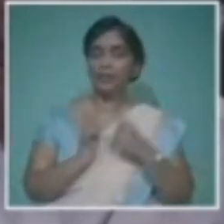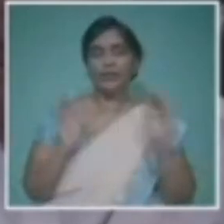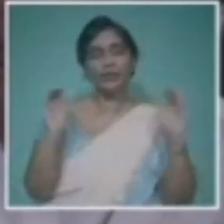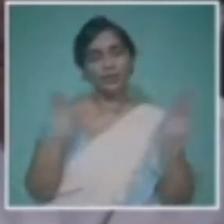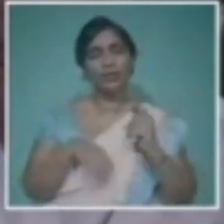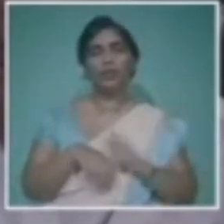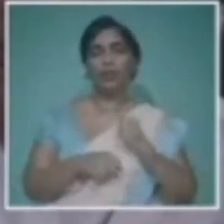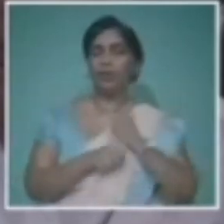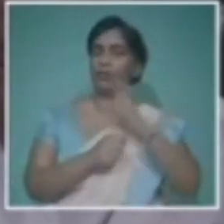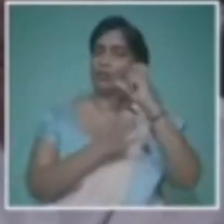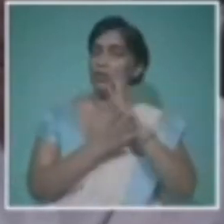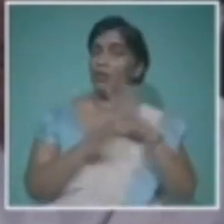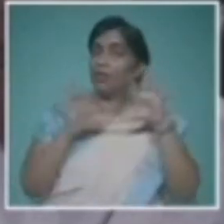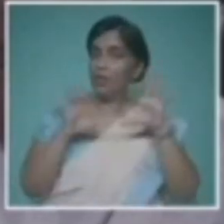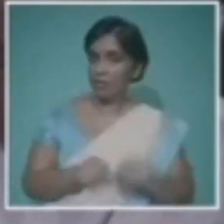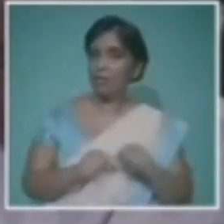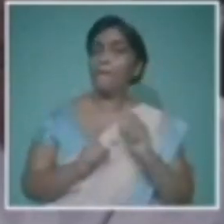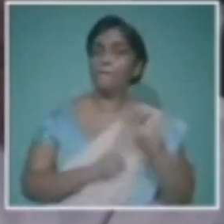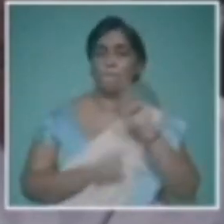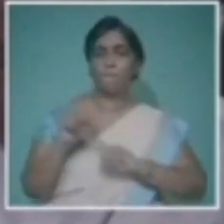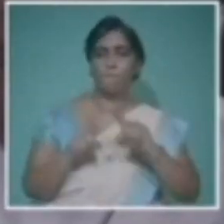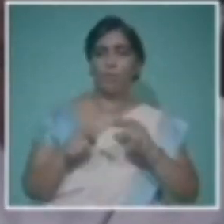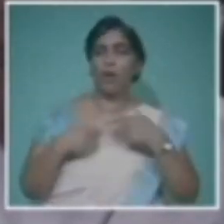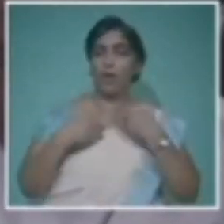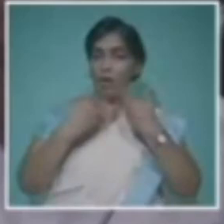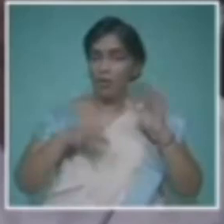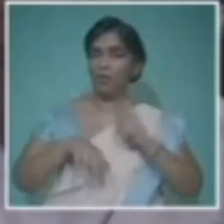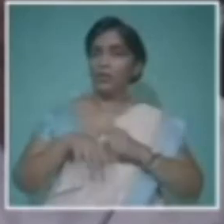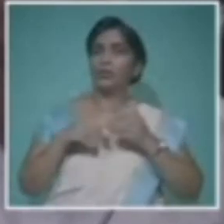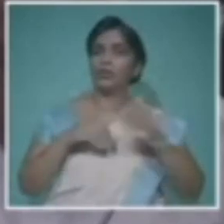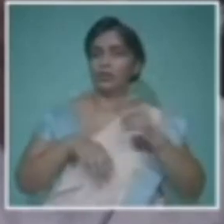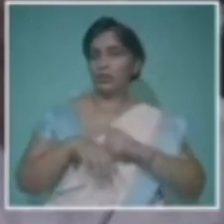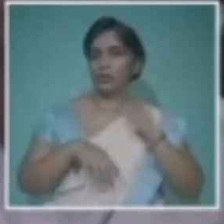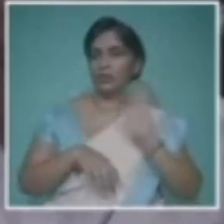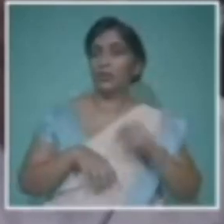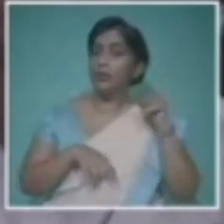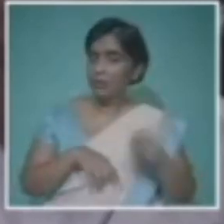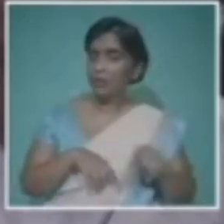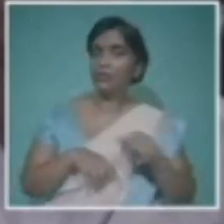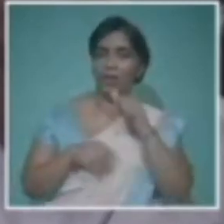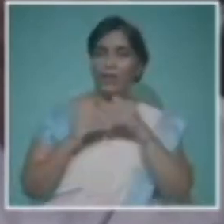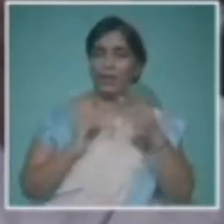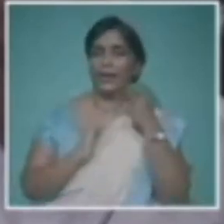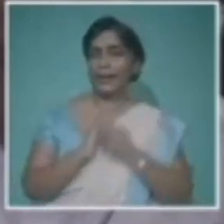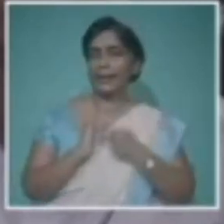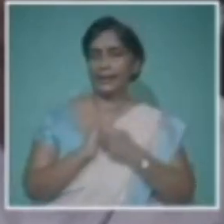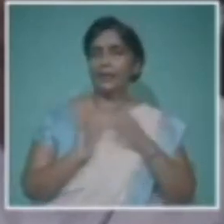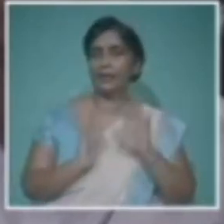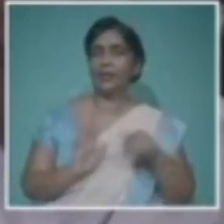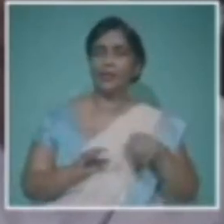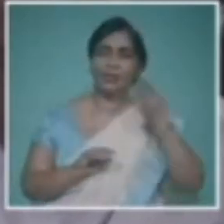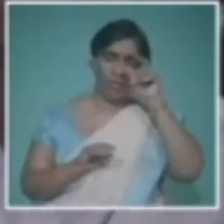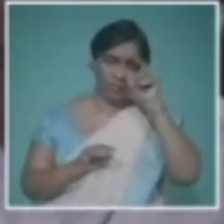කාලයකට ආණ්ඩුක්‍රම ව්‍යවස්ථාව අයිති වෙනවා පාර්ලිමේන්තුව විසිරවල තියෙන අවස්ථාවෙදී ඒකෙත් සීමාවල් පනවල තිබෙනවා දැන්